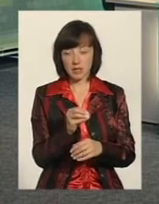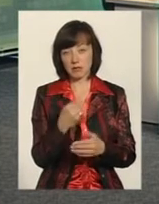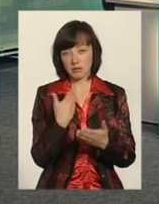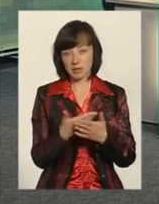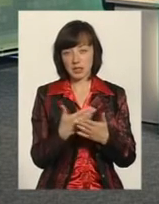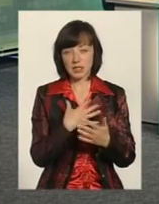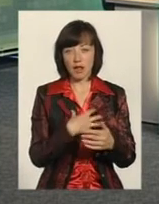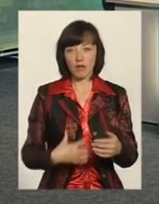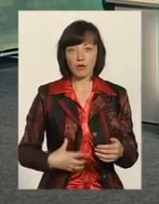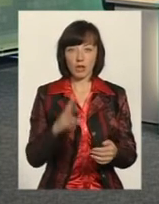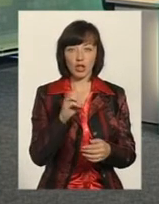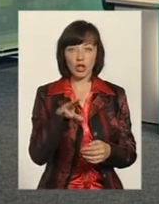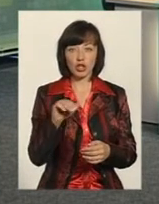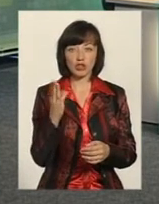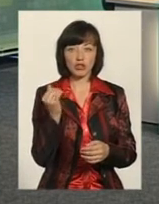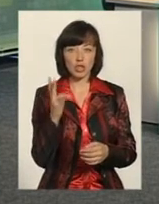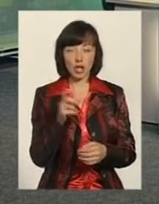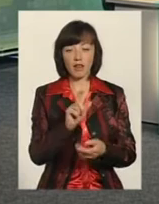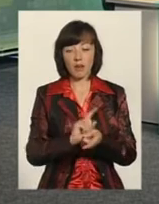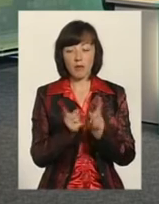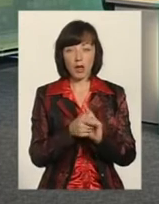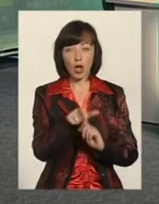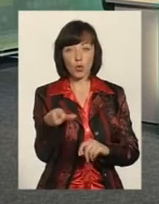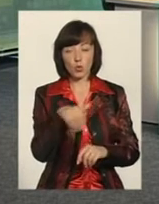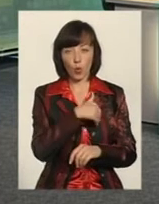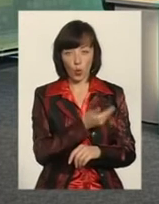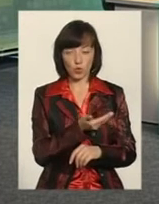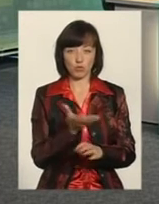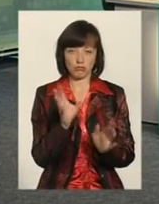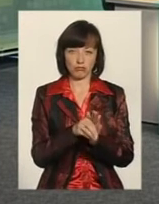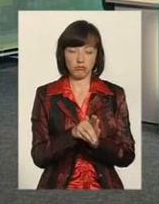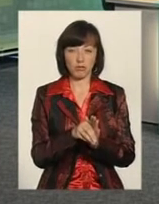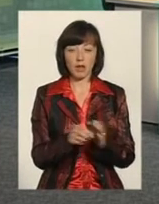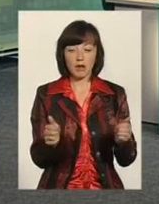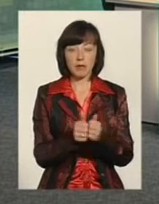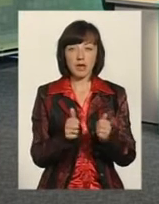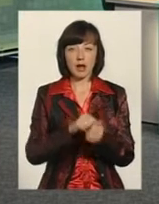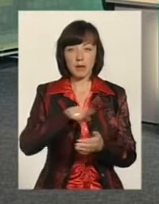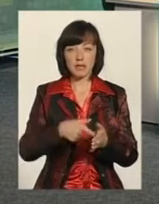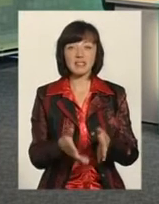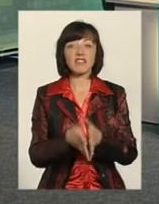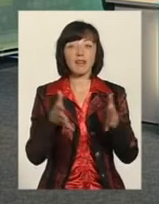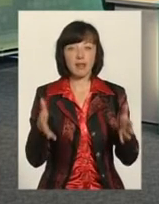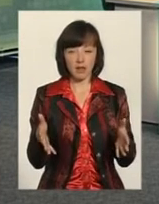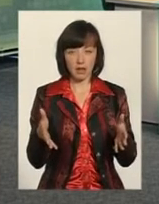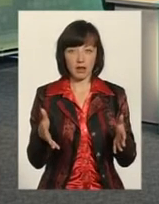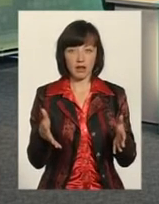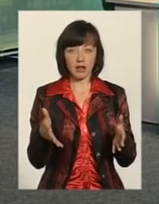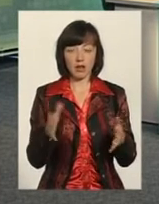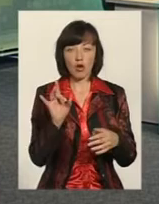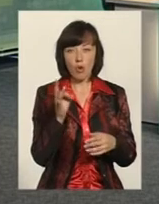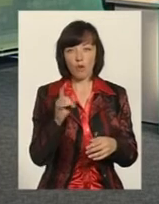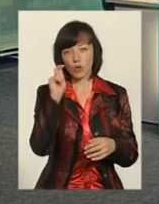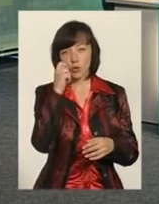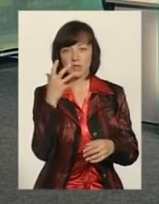приклад, Славути і Нітішина, де це навпаки, люди хочуть. Біля міст великих, саме великих міст, от там Ровно,